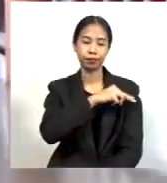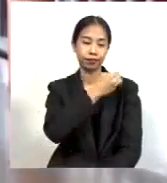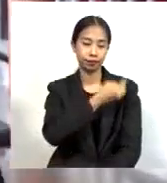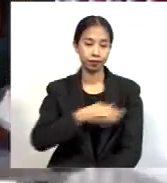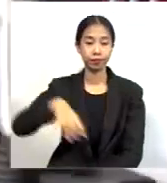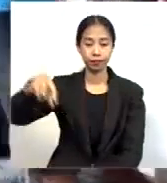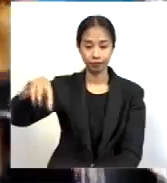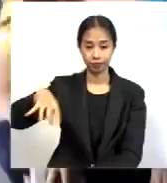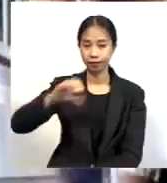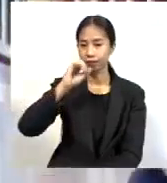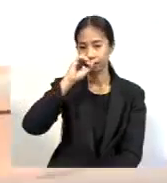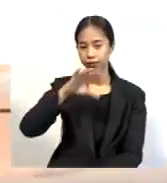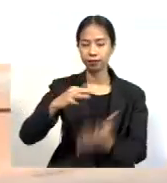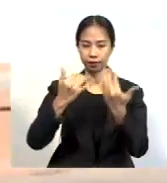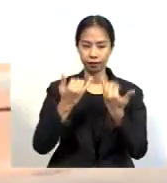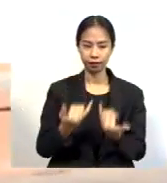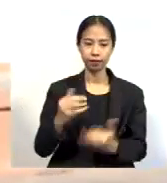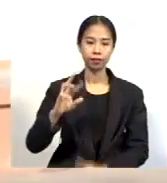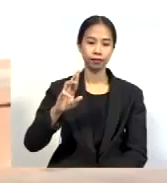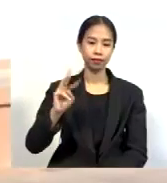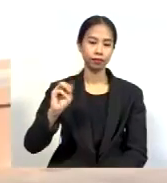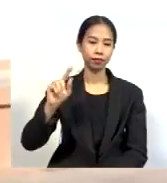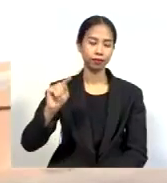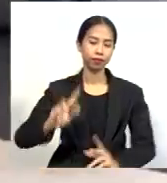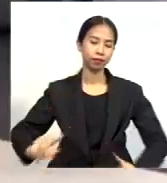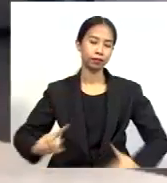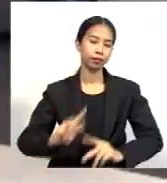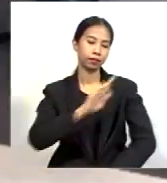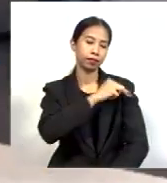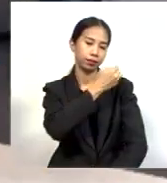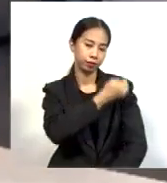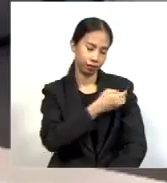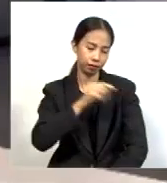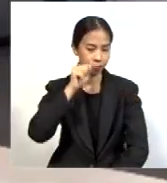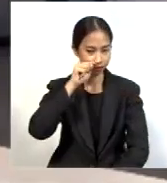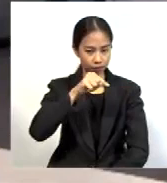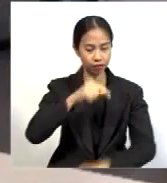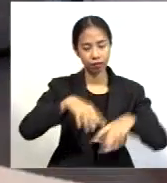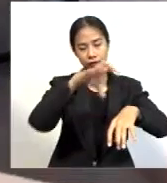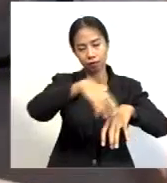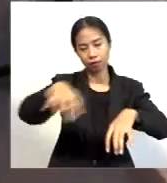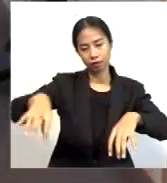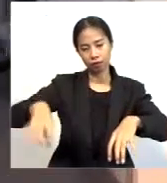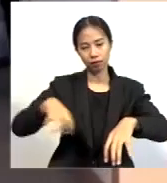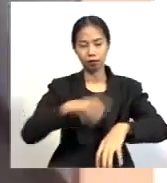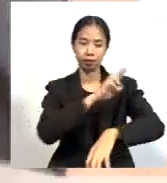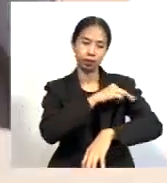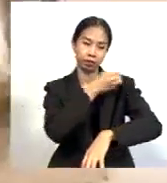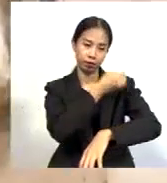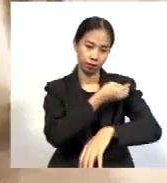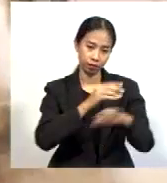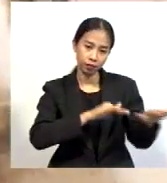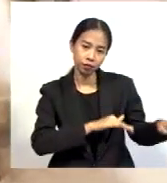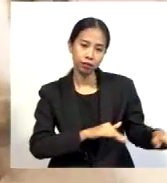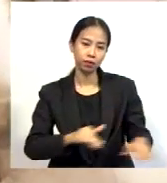าทางรัฐมนตรีว่าการกระทรวงสาธารณสุขได้สั่งการให้สถานบริการสาธารณสุขทุกแห่งเตรียมความพร้อมเพื่อรองรับส